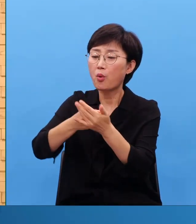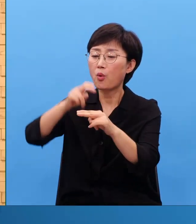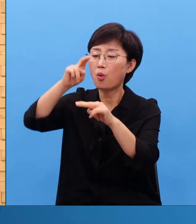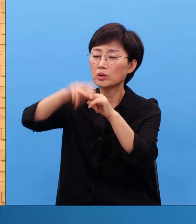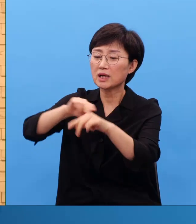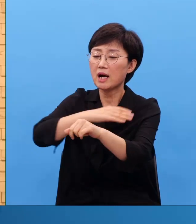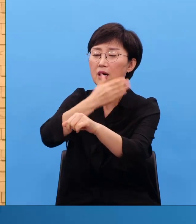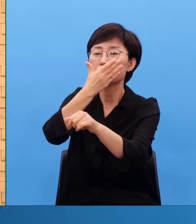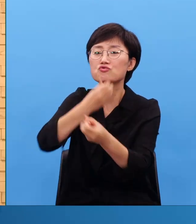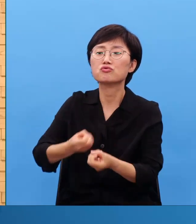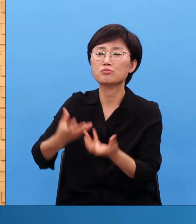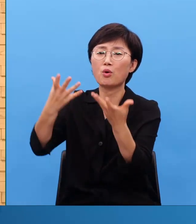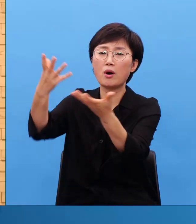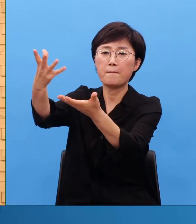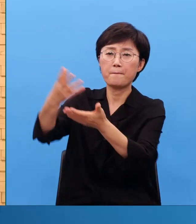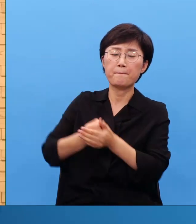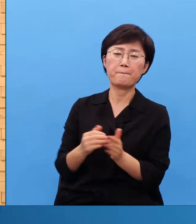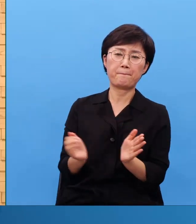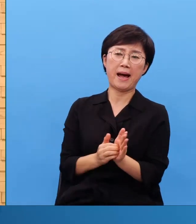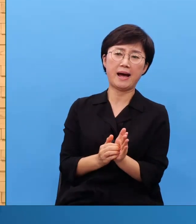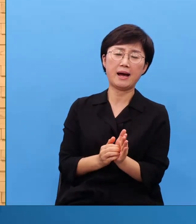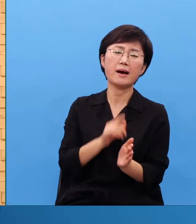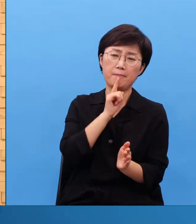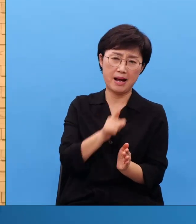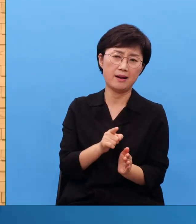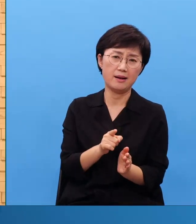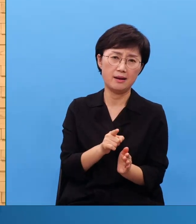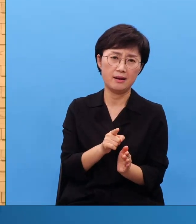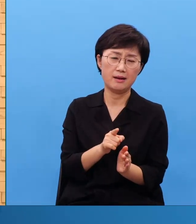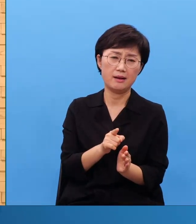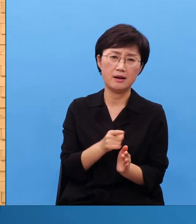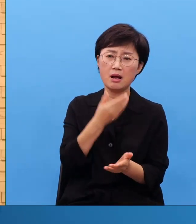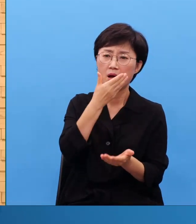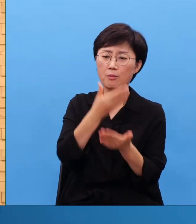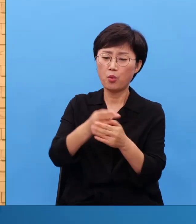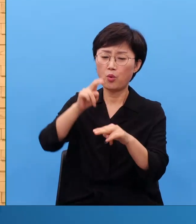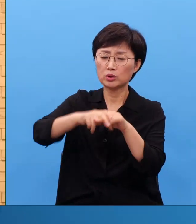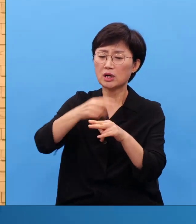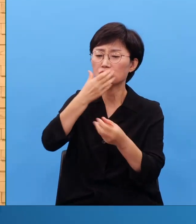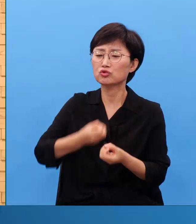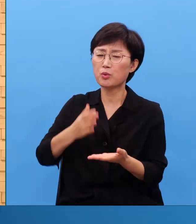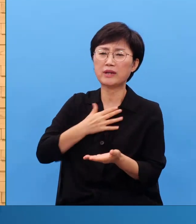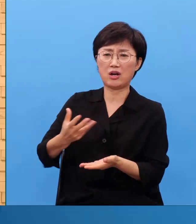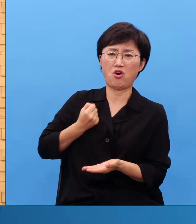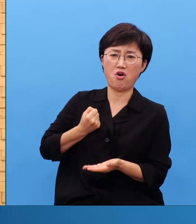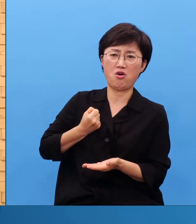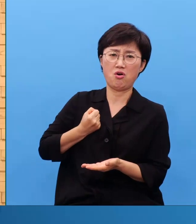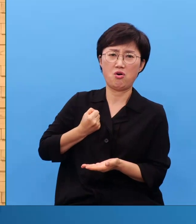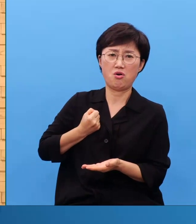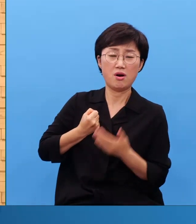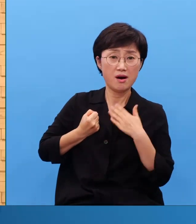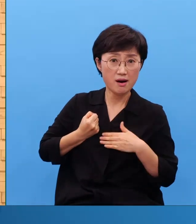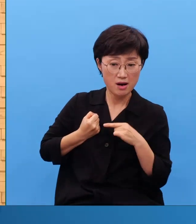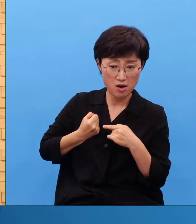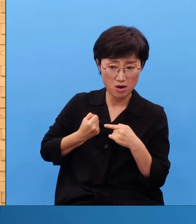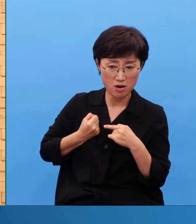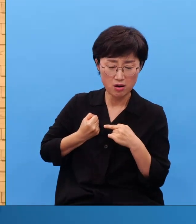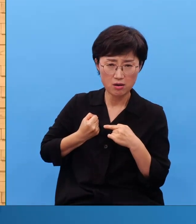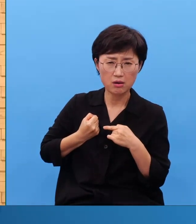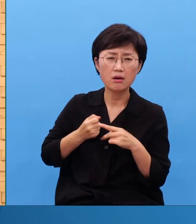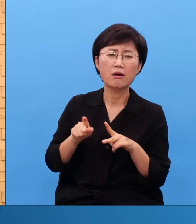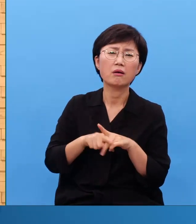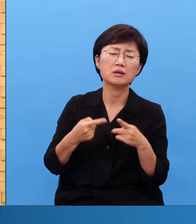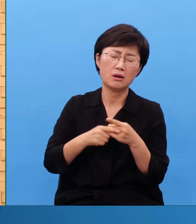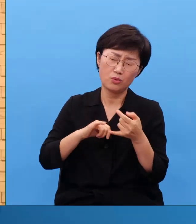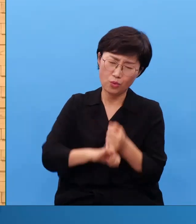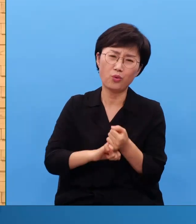the 그렇죠. power of the throne is within you, so don't worry about 굉장히 anything. 중요한 말이요. These are important words. 이 말을 못 알아들으면 안 되죠. And you can't fail